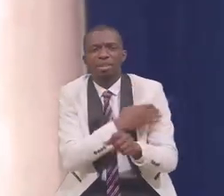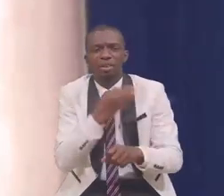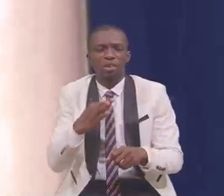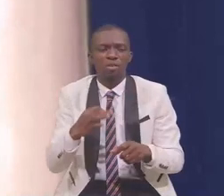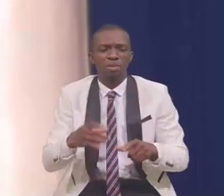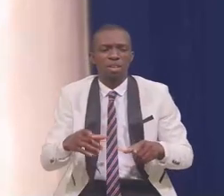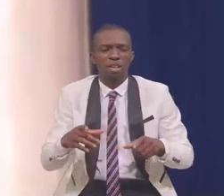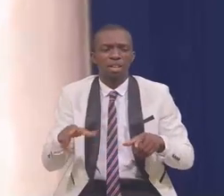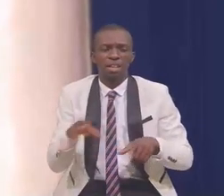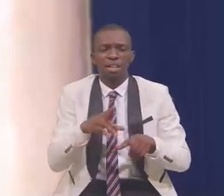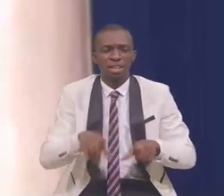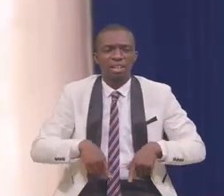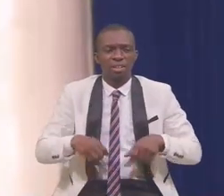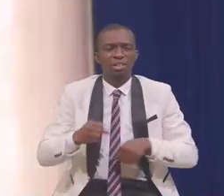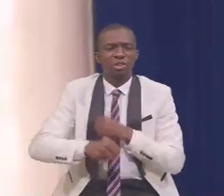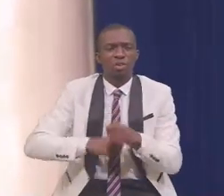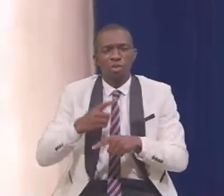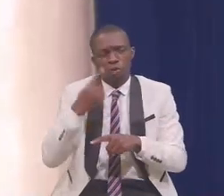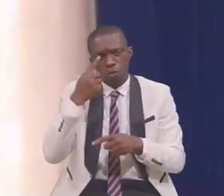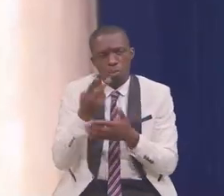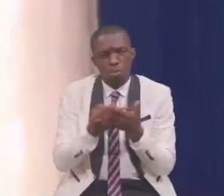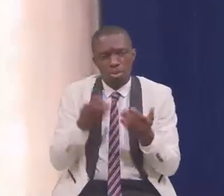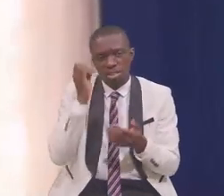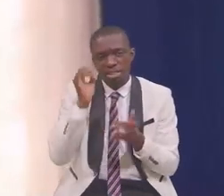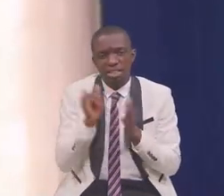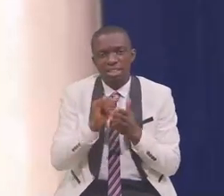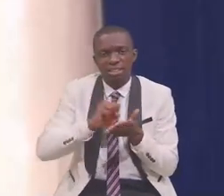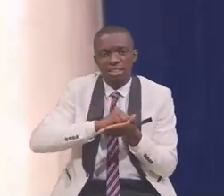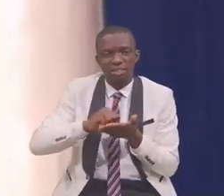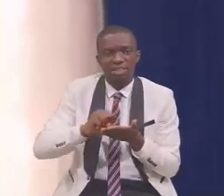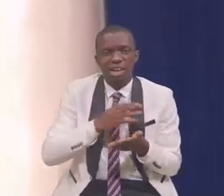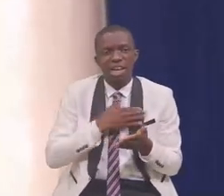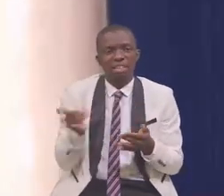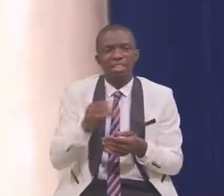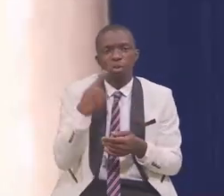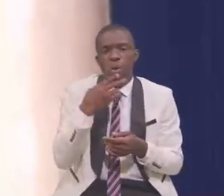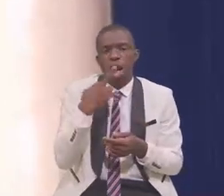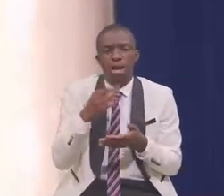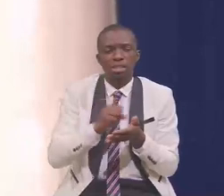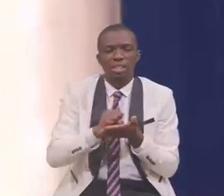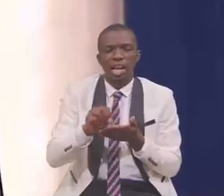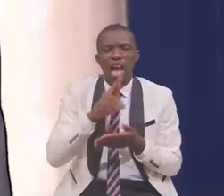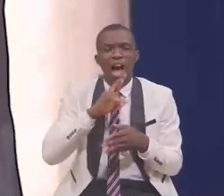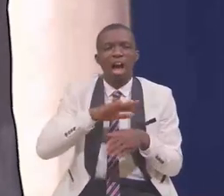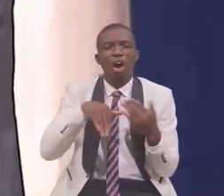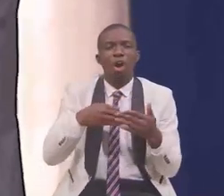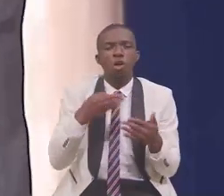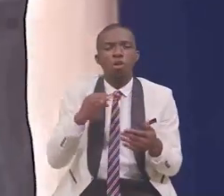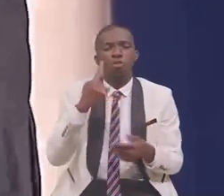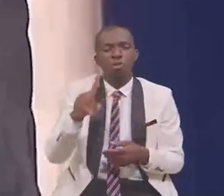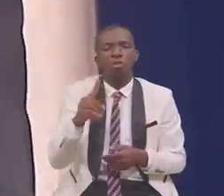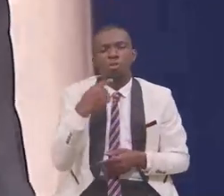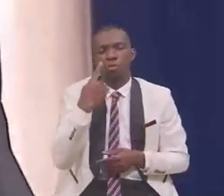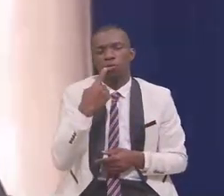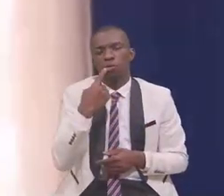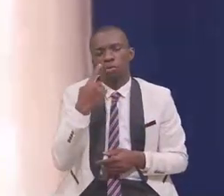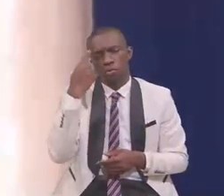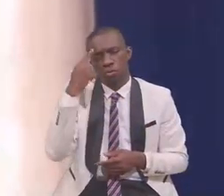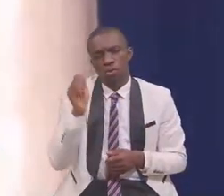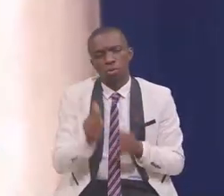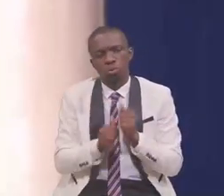sont sanctifiés sont tous issus d'un seul. C'est pourquoi il n'a pas honte de les appeler